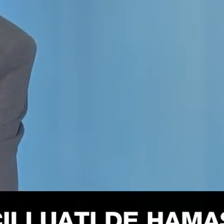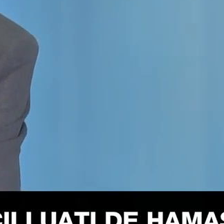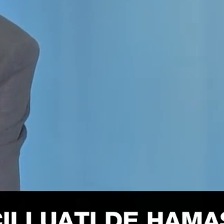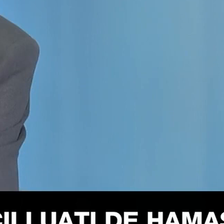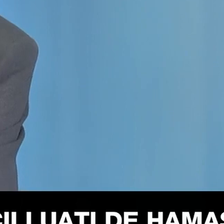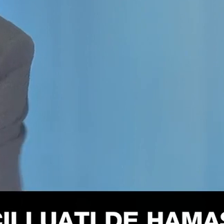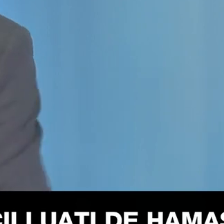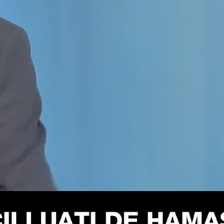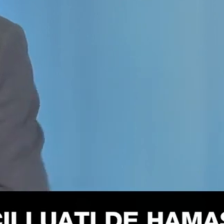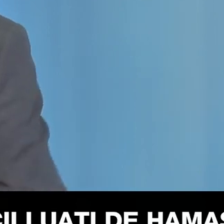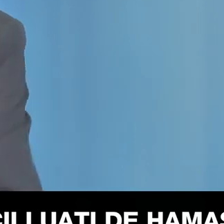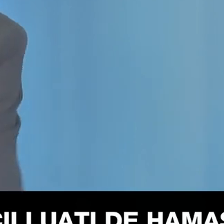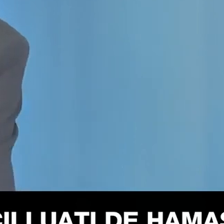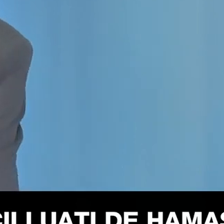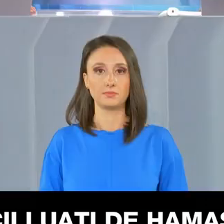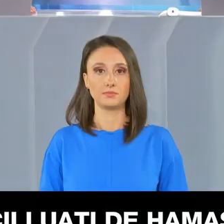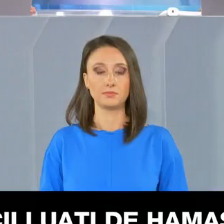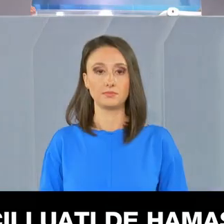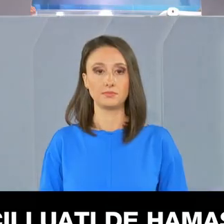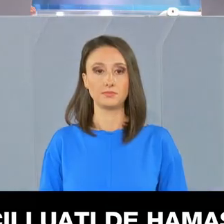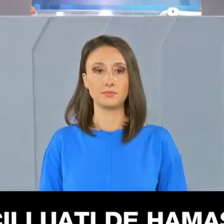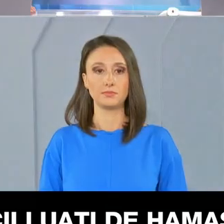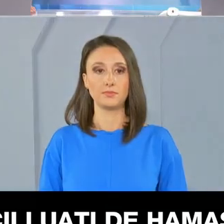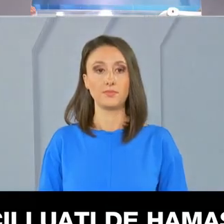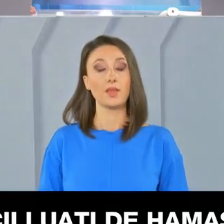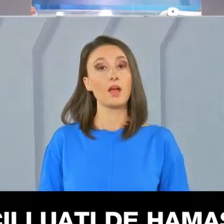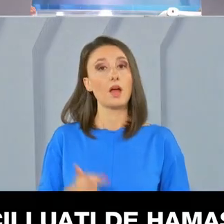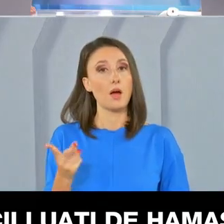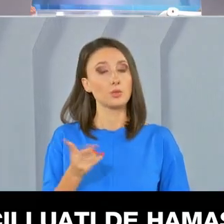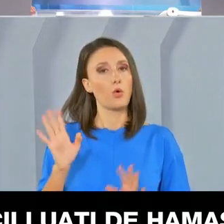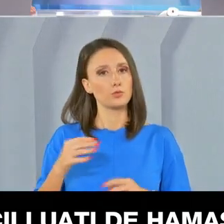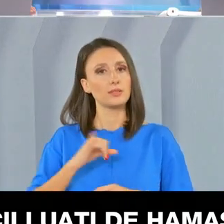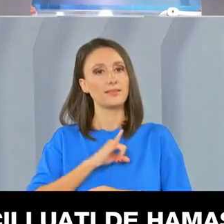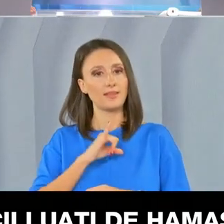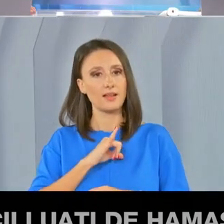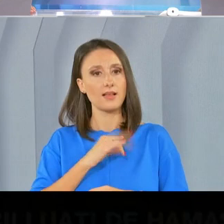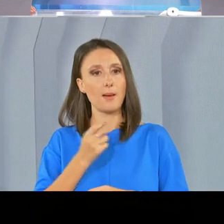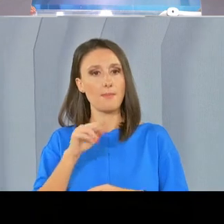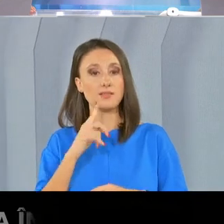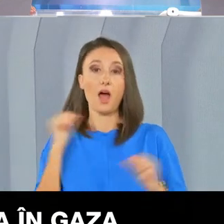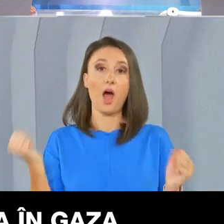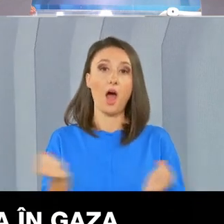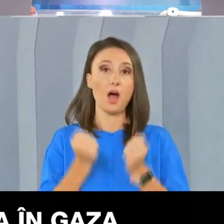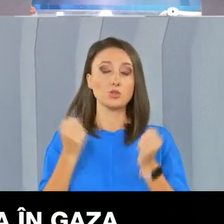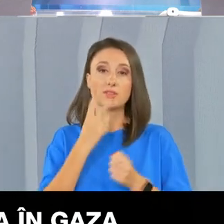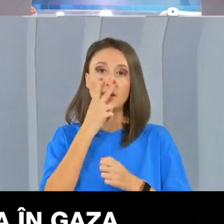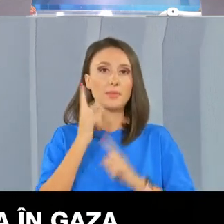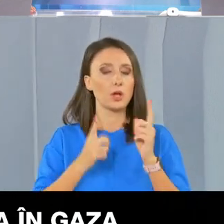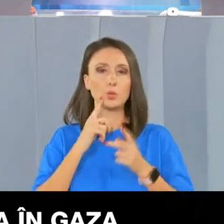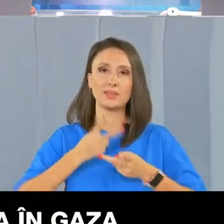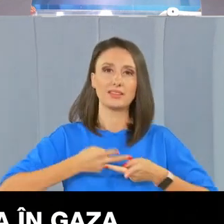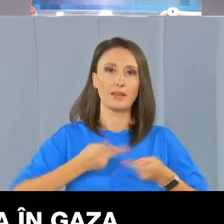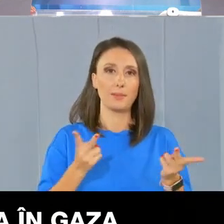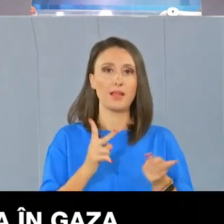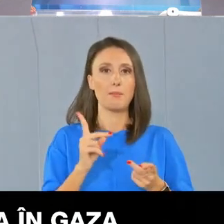acest interes strategic să deraieze, să blocheze această evoluție și atunci Hamasul a acționat, să vedem dacă Iranul trimite Hezbollahul,